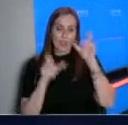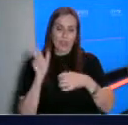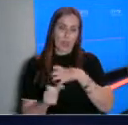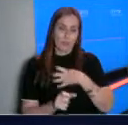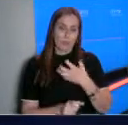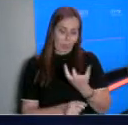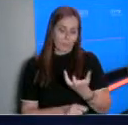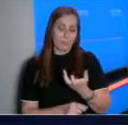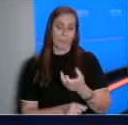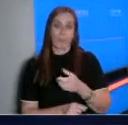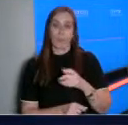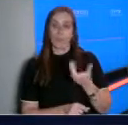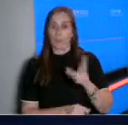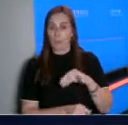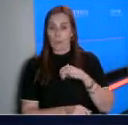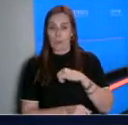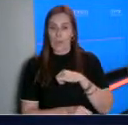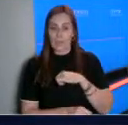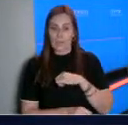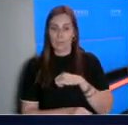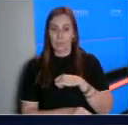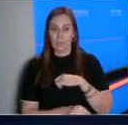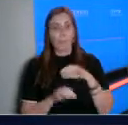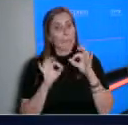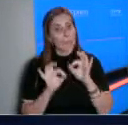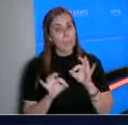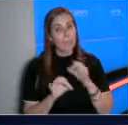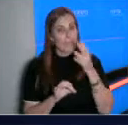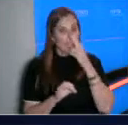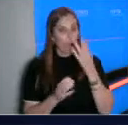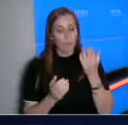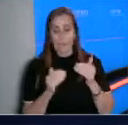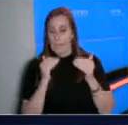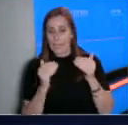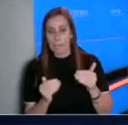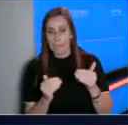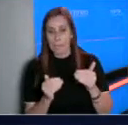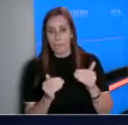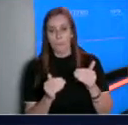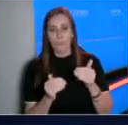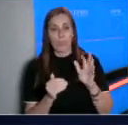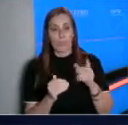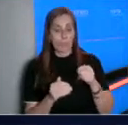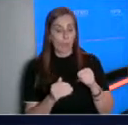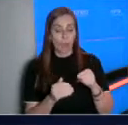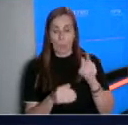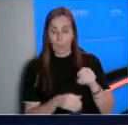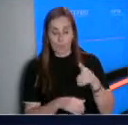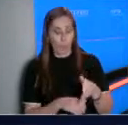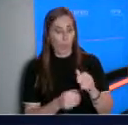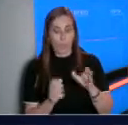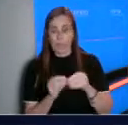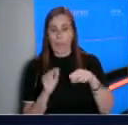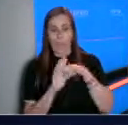של טייקונים, של בעלי אינטרס, בעצם לנסות לקדם את זה, בין אם זה פה במסדרונות הכנסת,